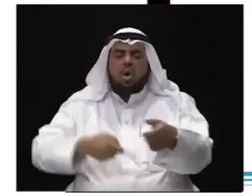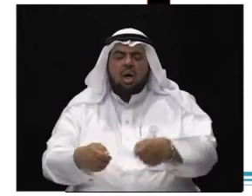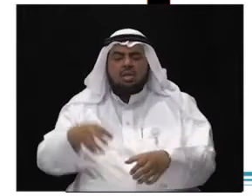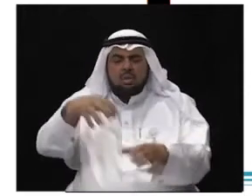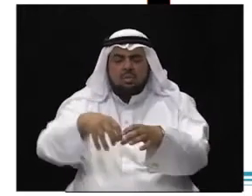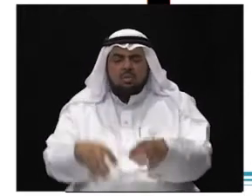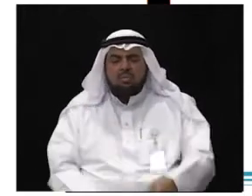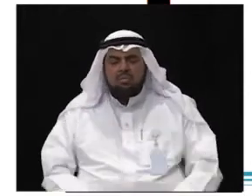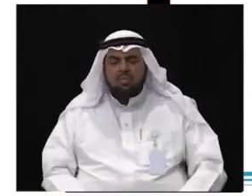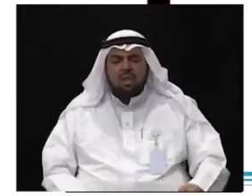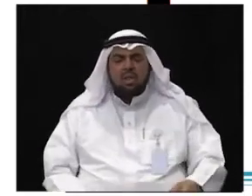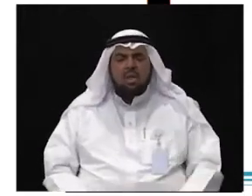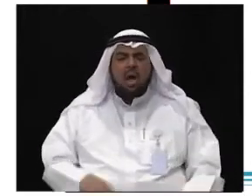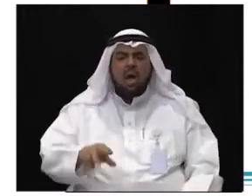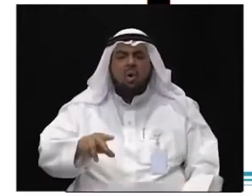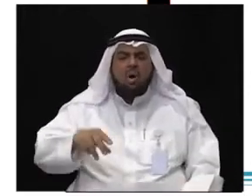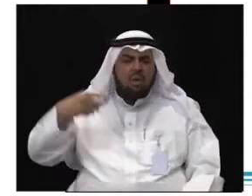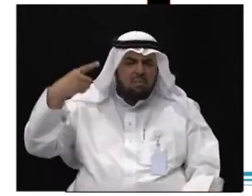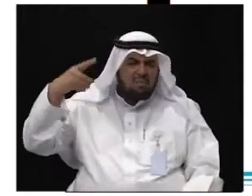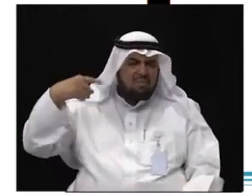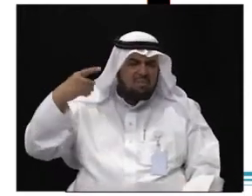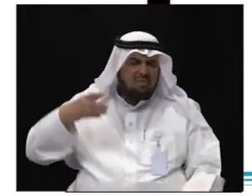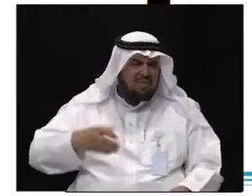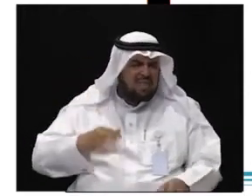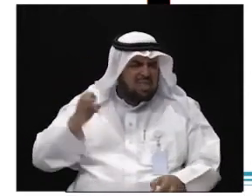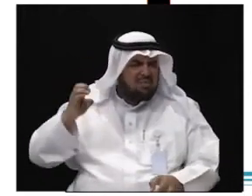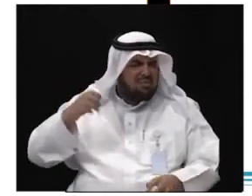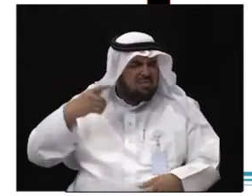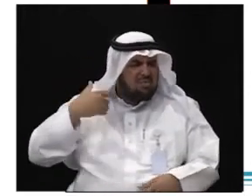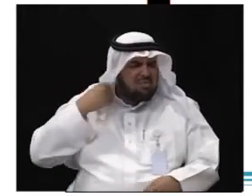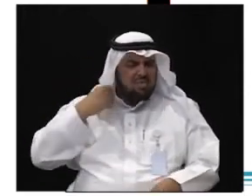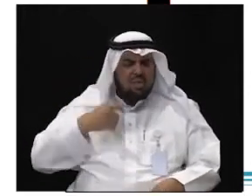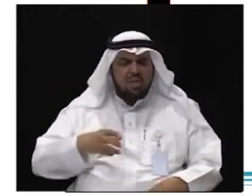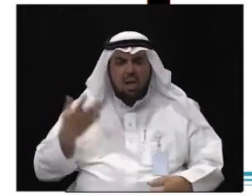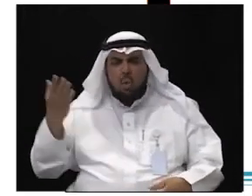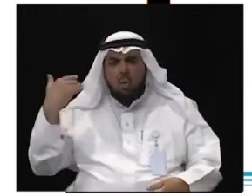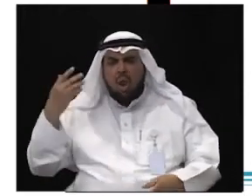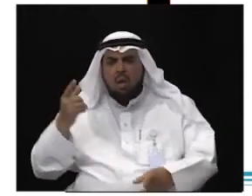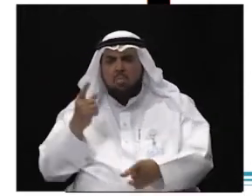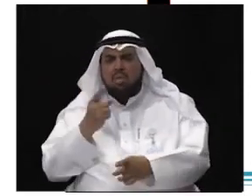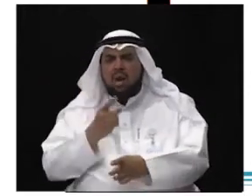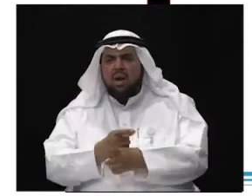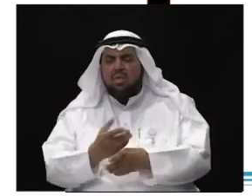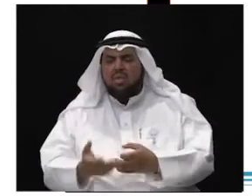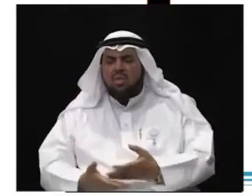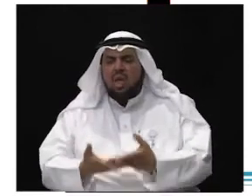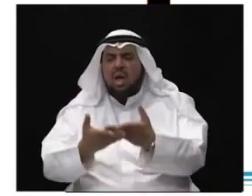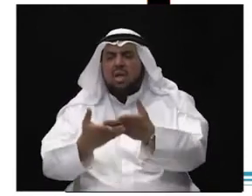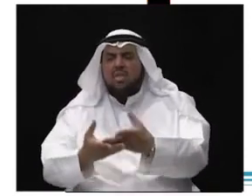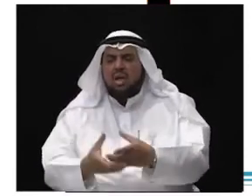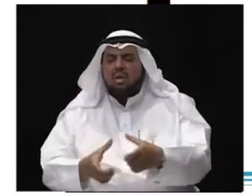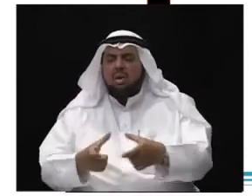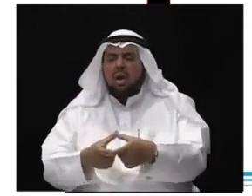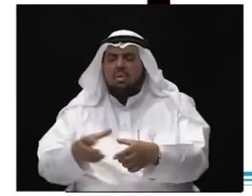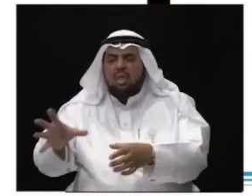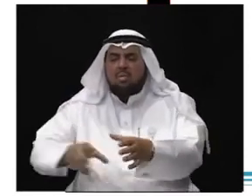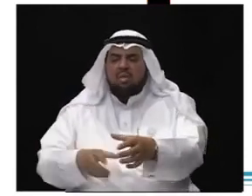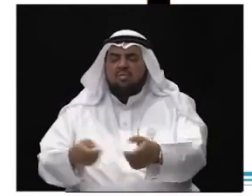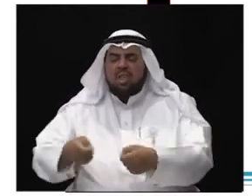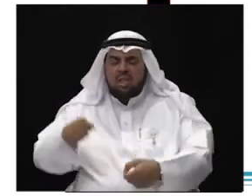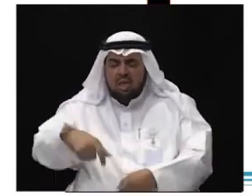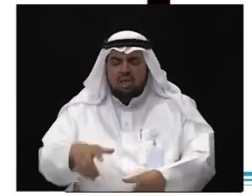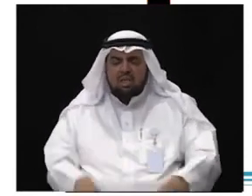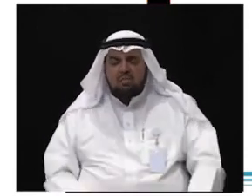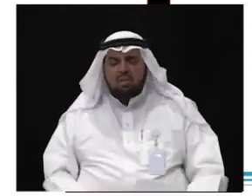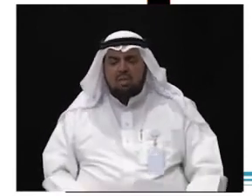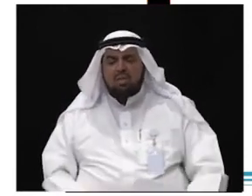تردد عبد العزيز في الإجابة، لأن المعلم هو من قام بتثبيت البرنامج في معمل المدرسة،